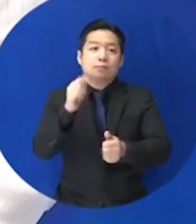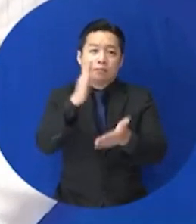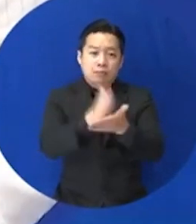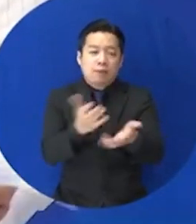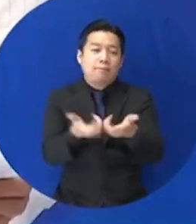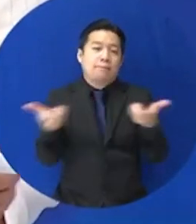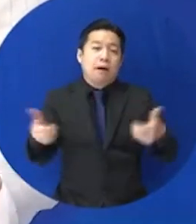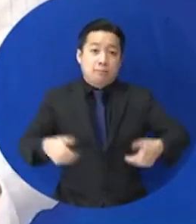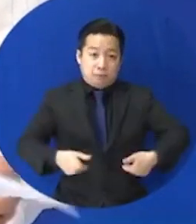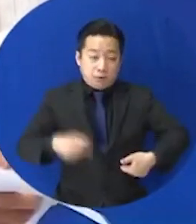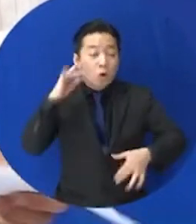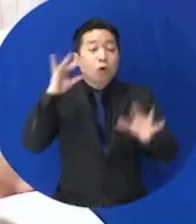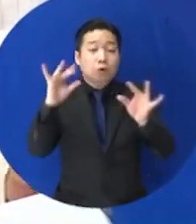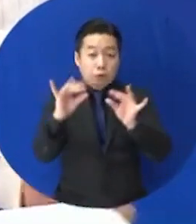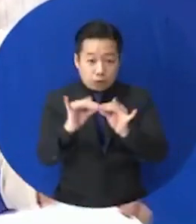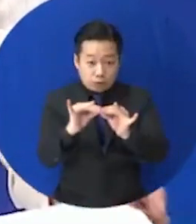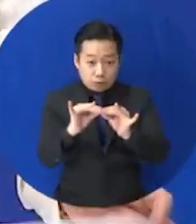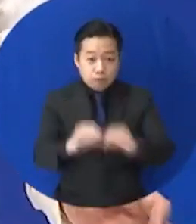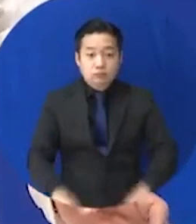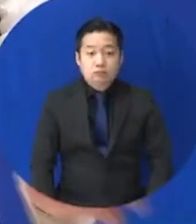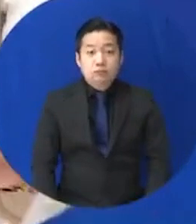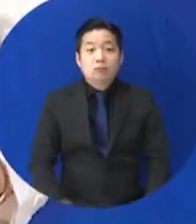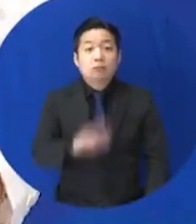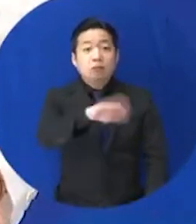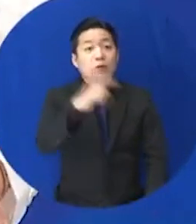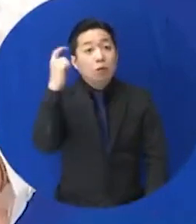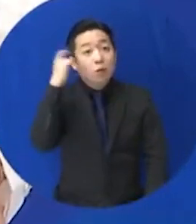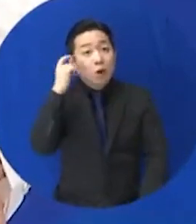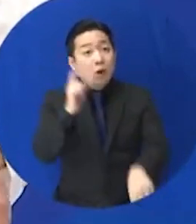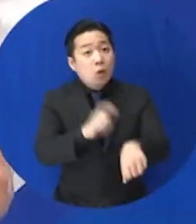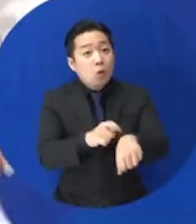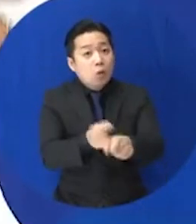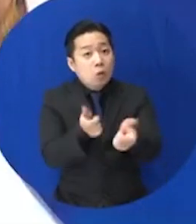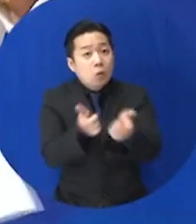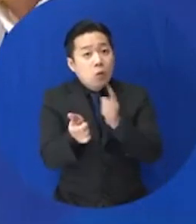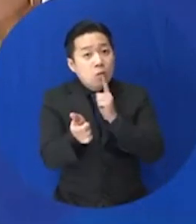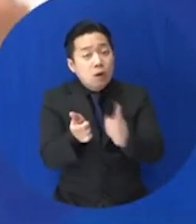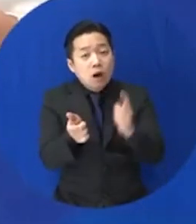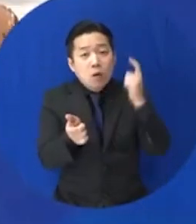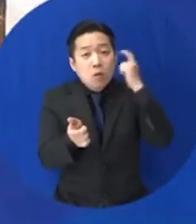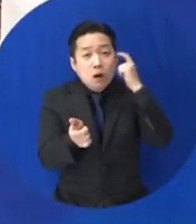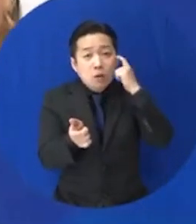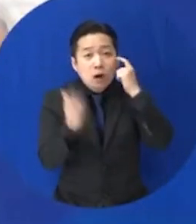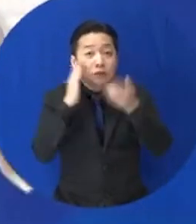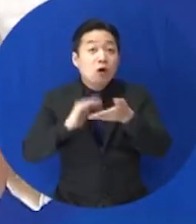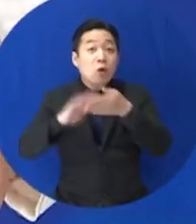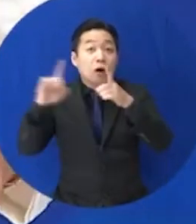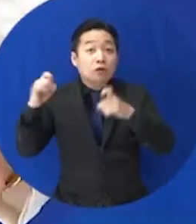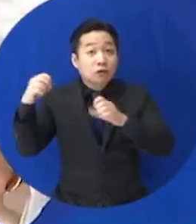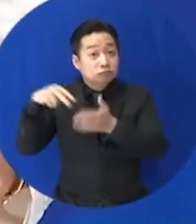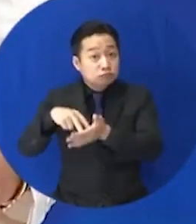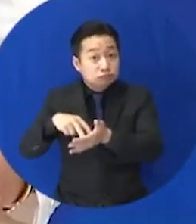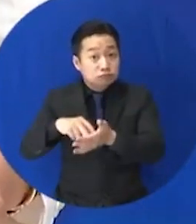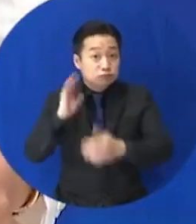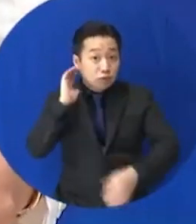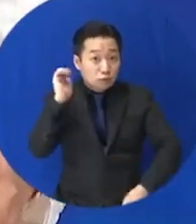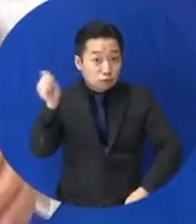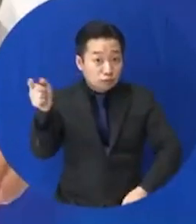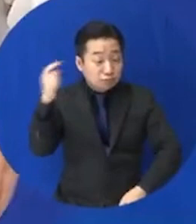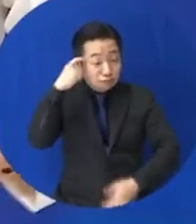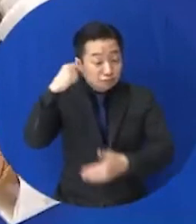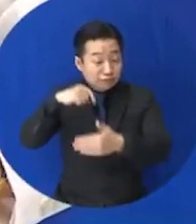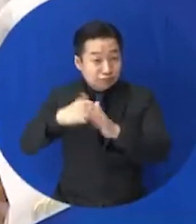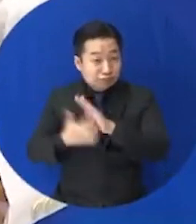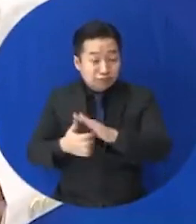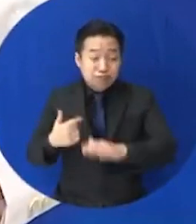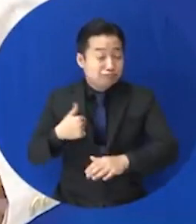100% 동의합니다. 그럼 왜 속도 조절을 말씀하시는 것 같습니까? 청와대에서는? 그건 뭐 대통령의 의중이라